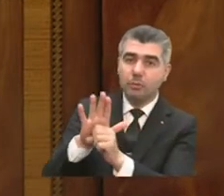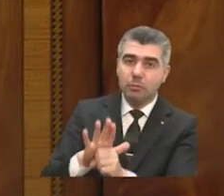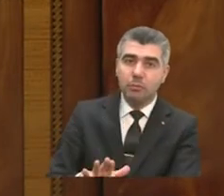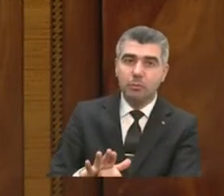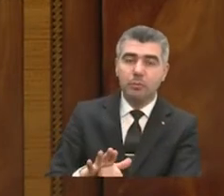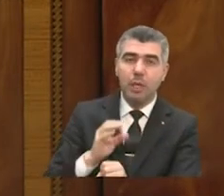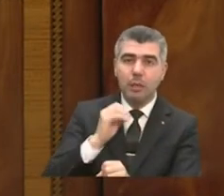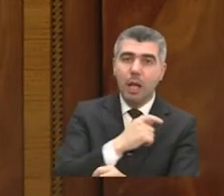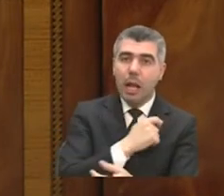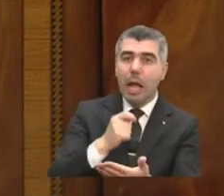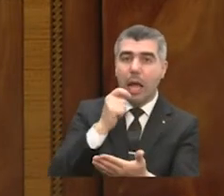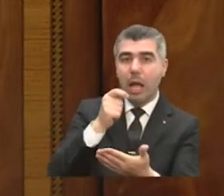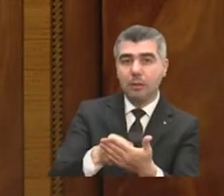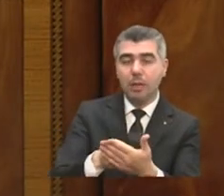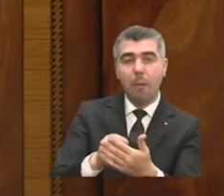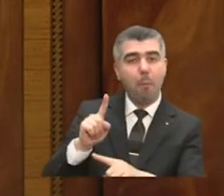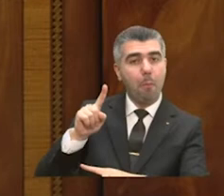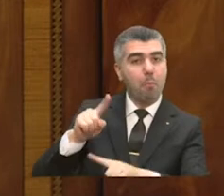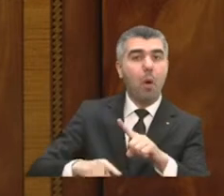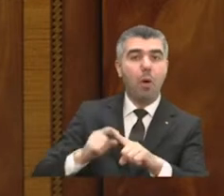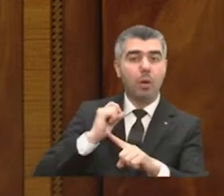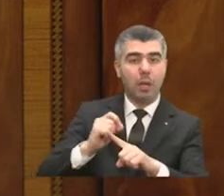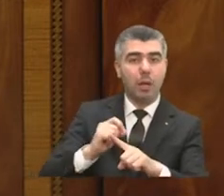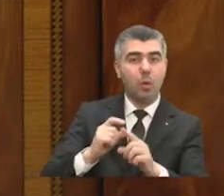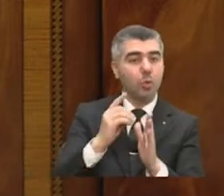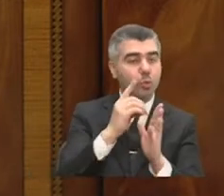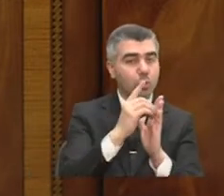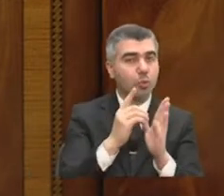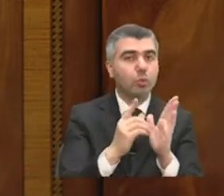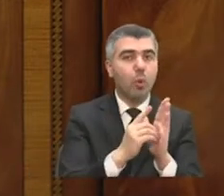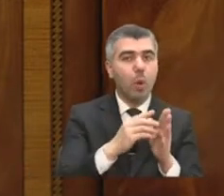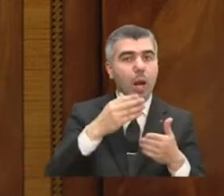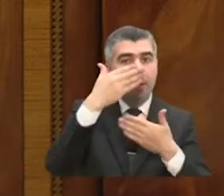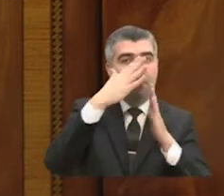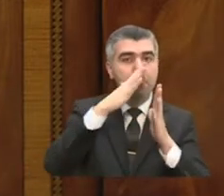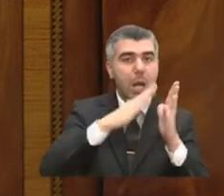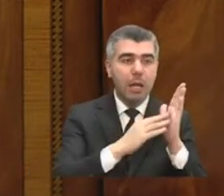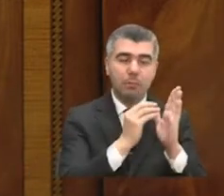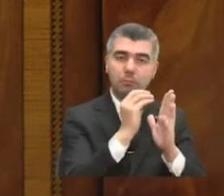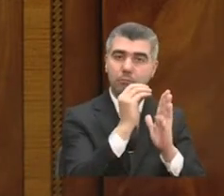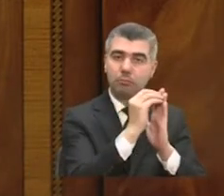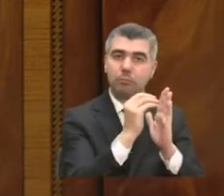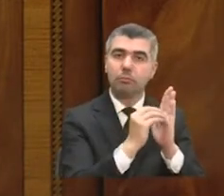face à toutes ces manœuvres et à cette attaque, notamment